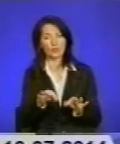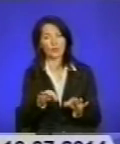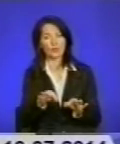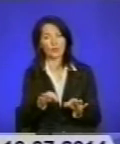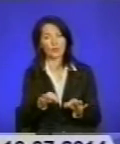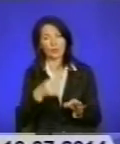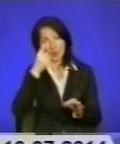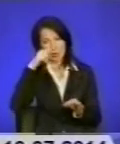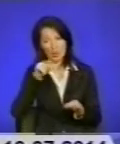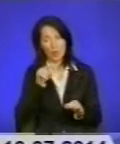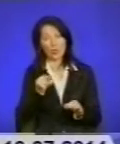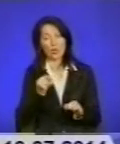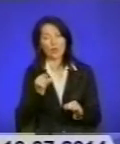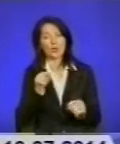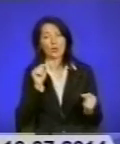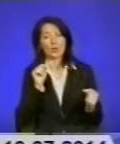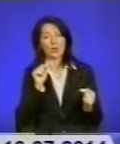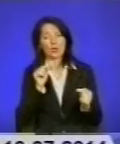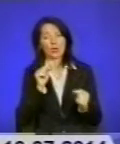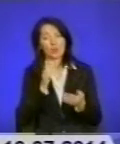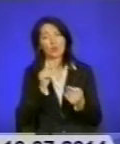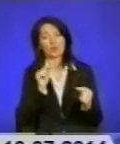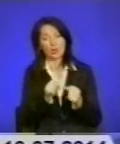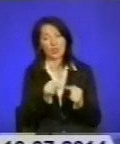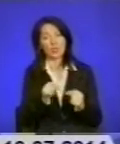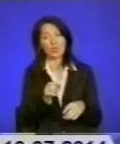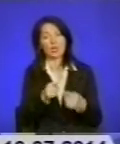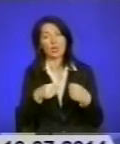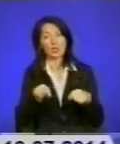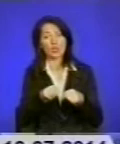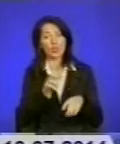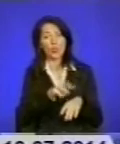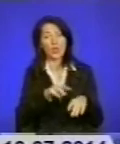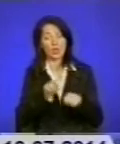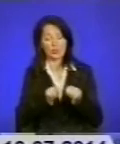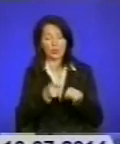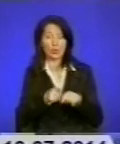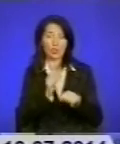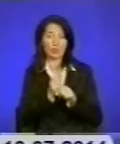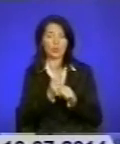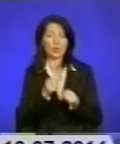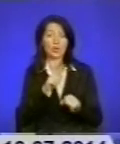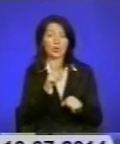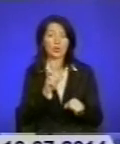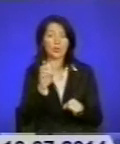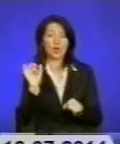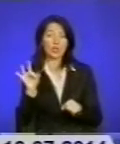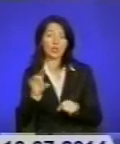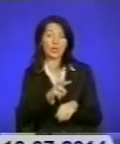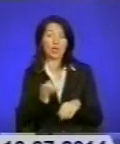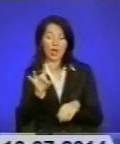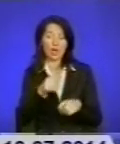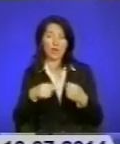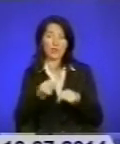автомобіль, знав про те, що він належить дільничому інспектору, який працює в Збиразькому райвідділі. Значить, були